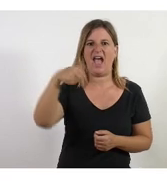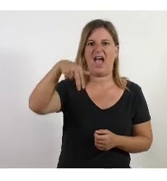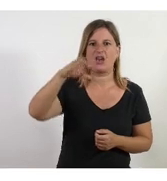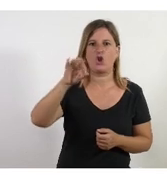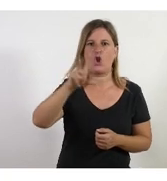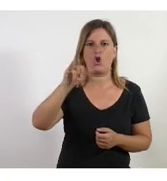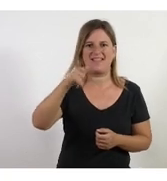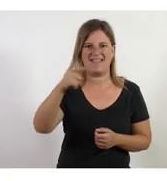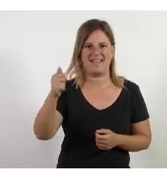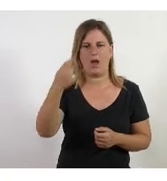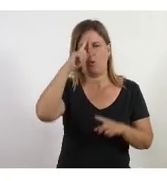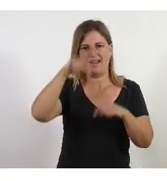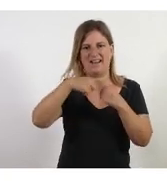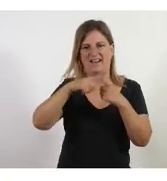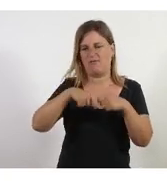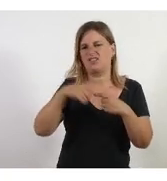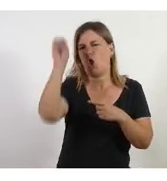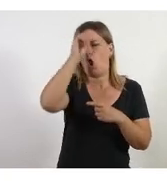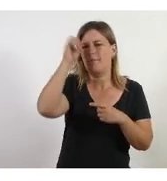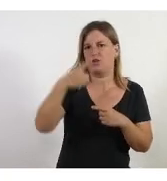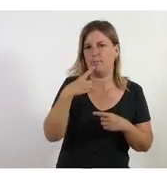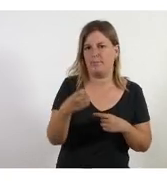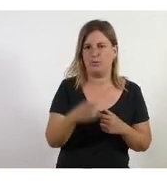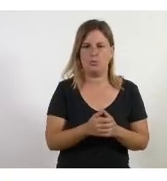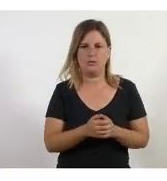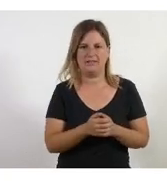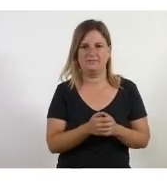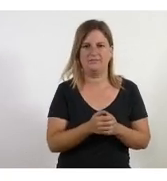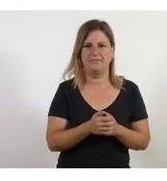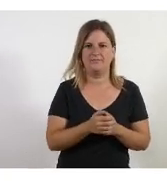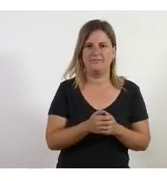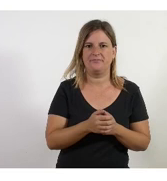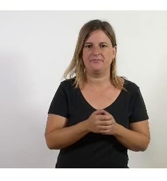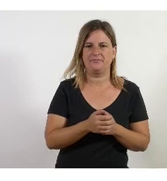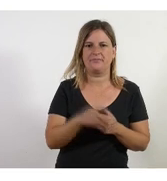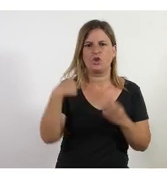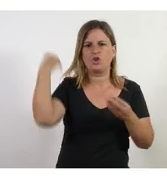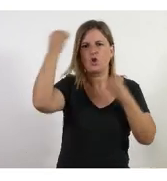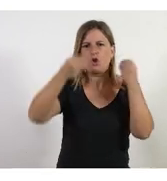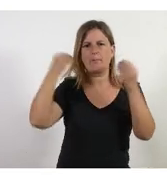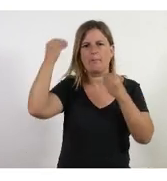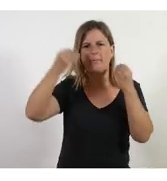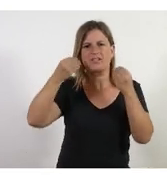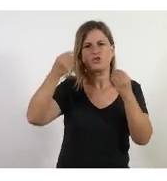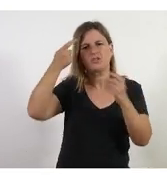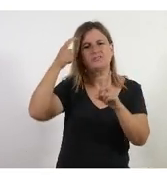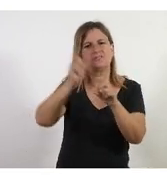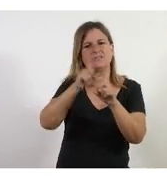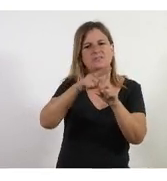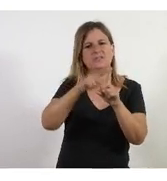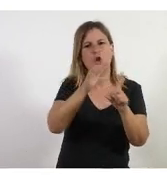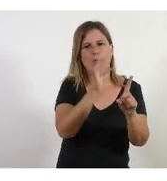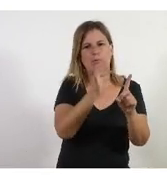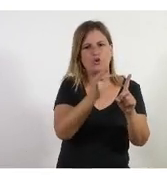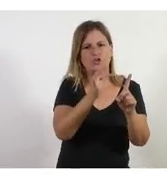reflexió més que pregunta. No? Bueno, sí, et demana la teva opinió, en realitat, diu. A veure. Considero que focalitzar l'atenció en les coses positives, per